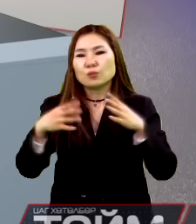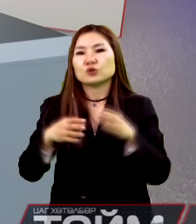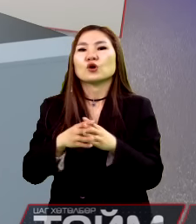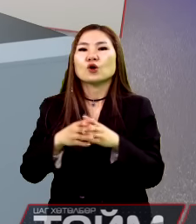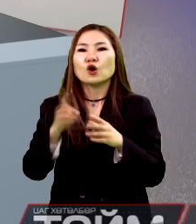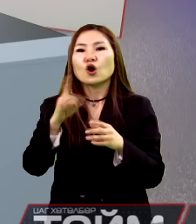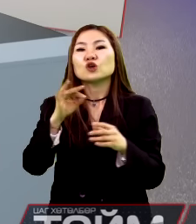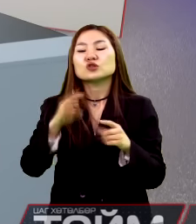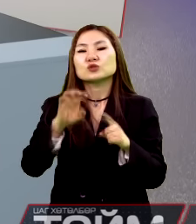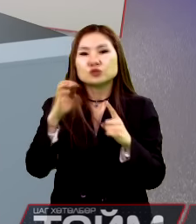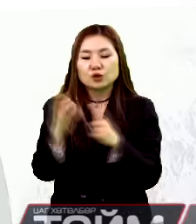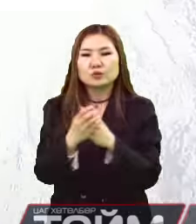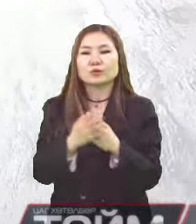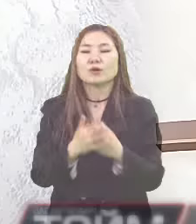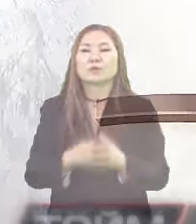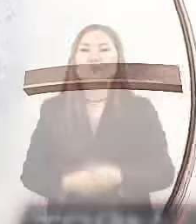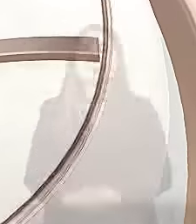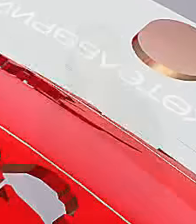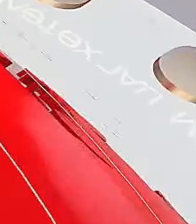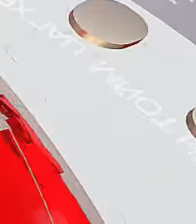байдаг соёл байха.